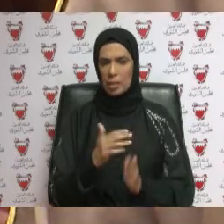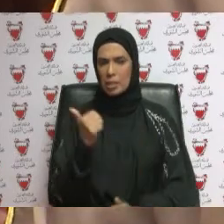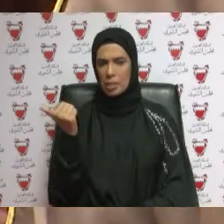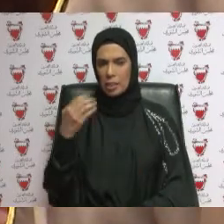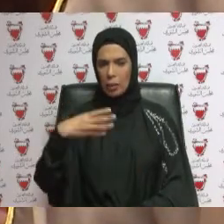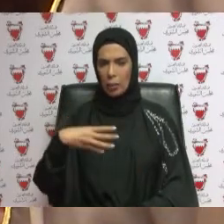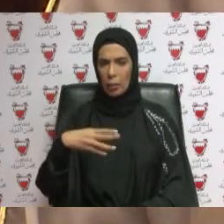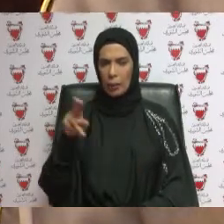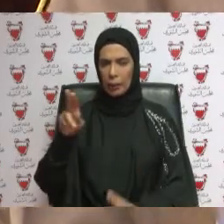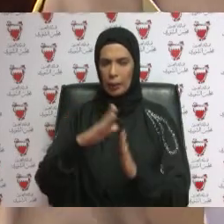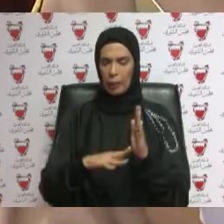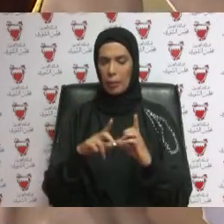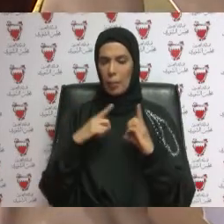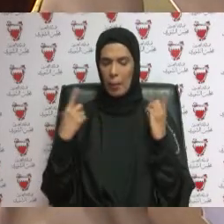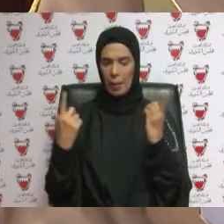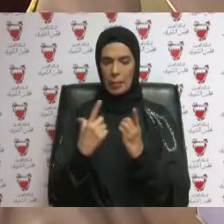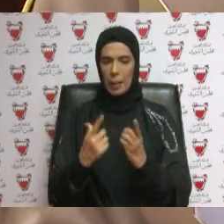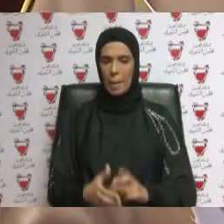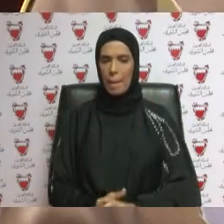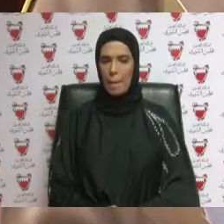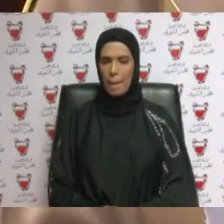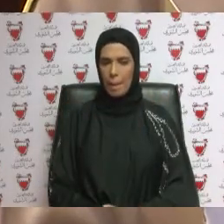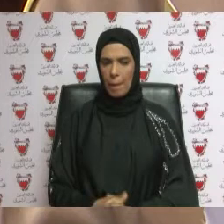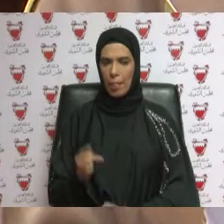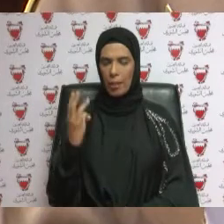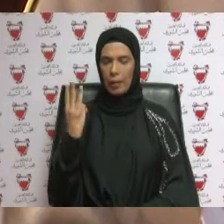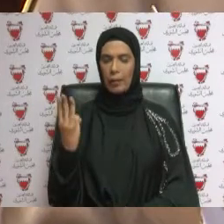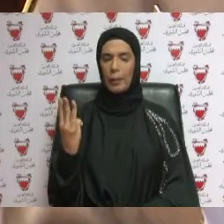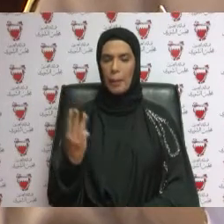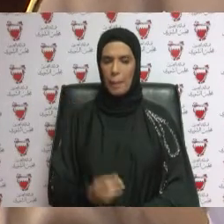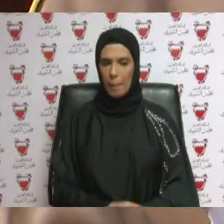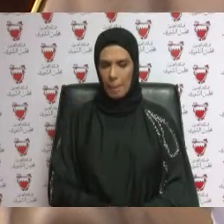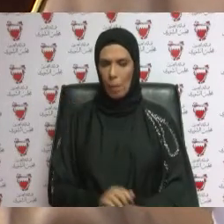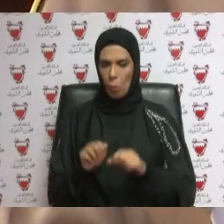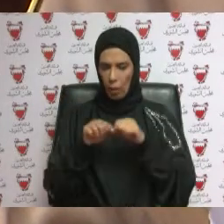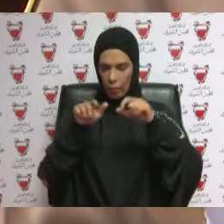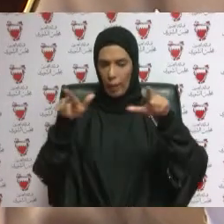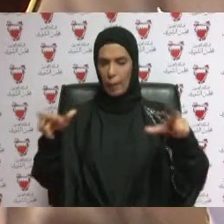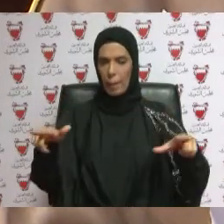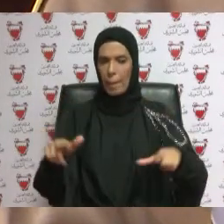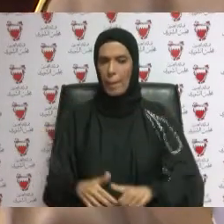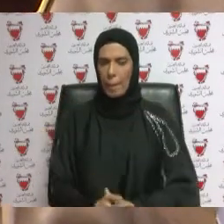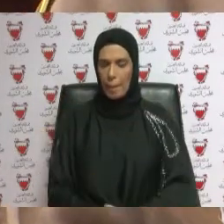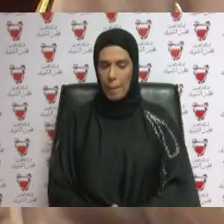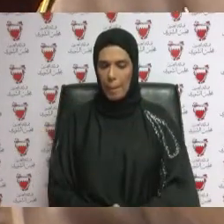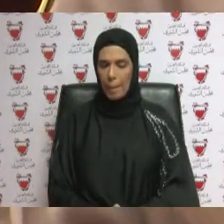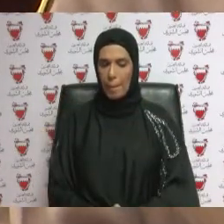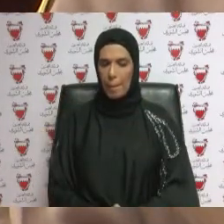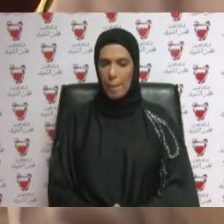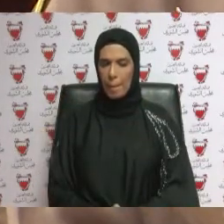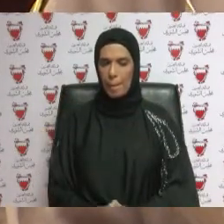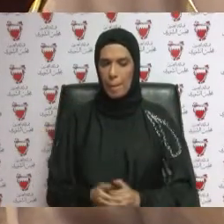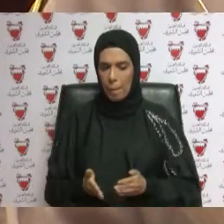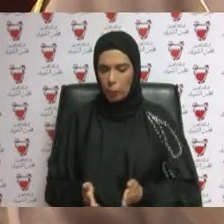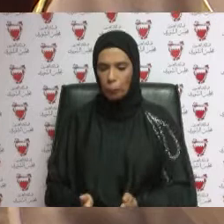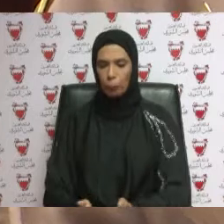تقرير اللجنة، في ثالثا موضح فيه ان هذه